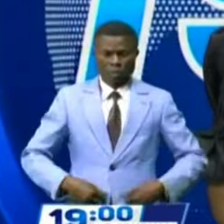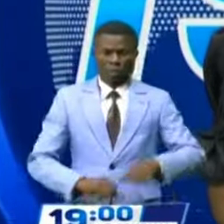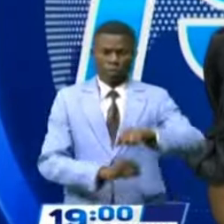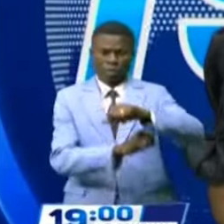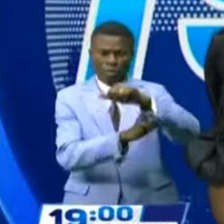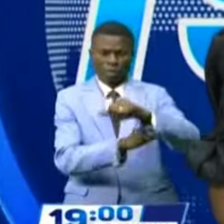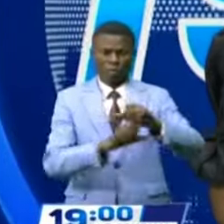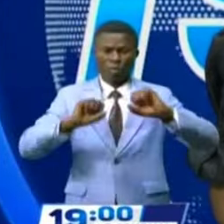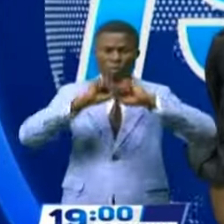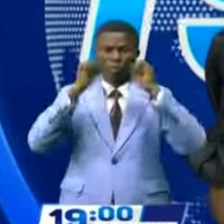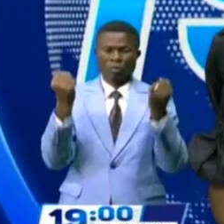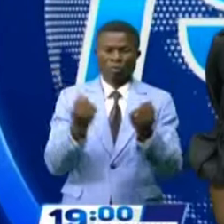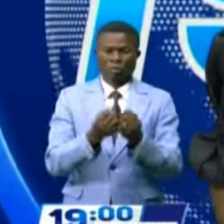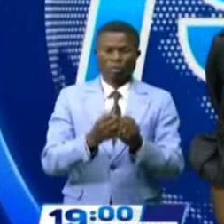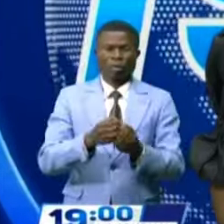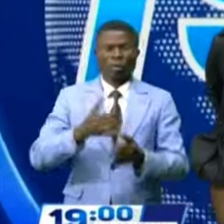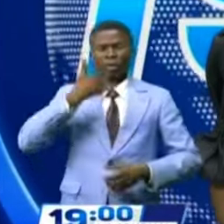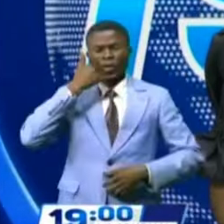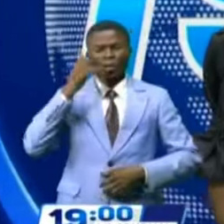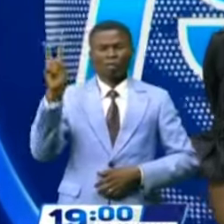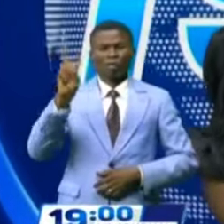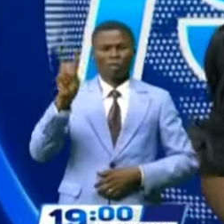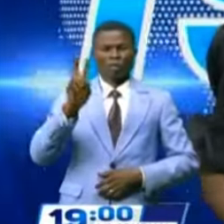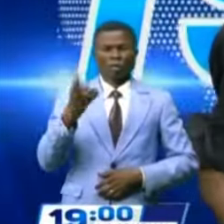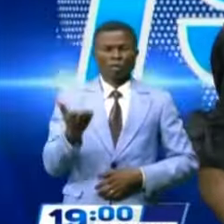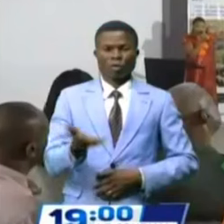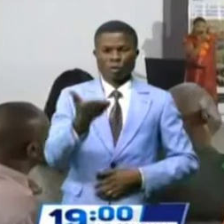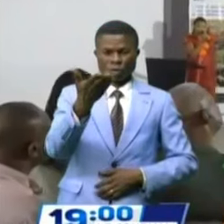soutenus par la société Vodacom. Yolande Foucault.